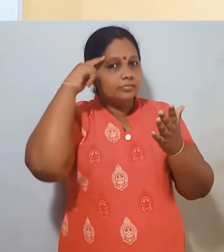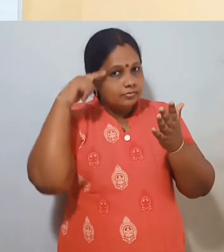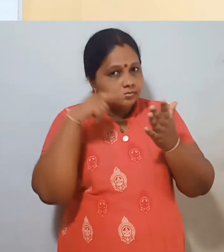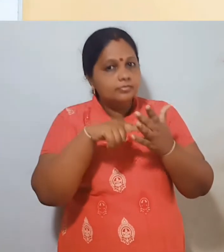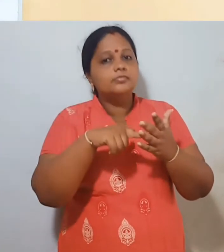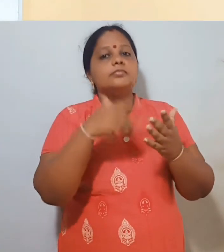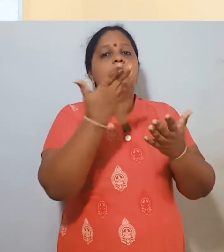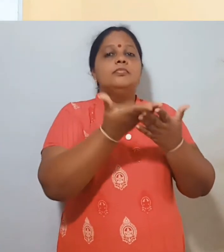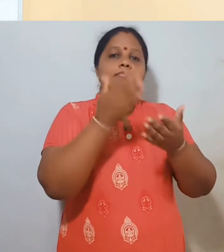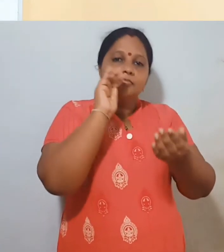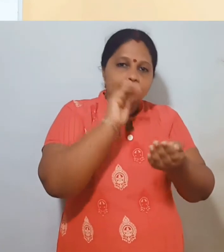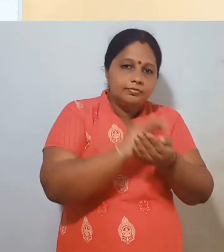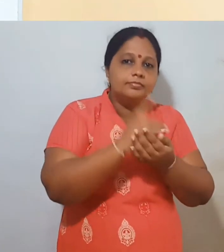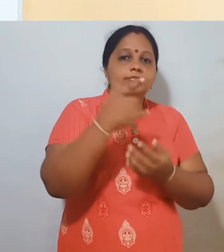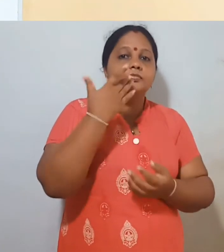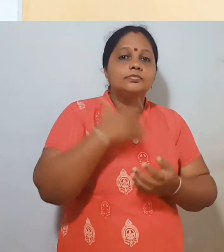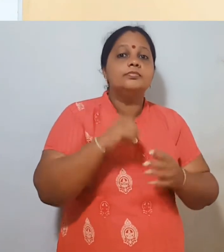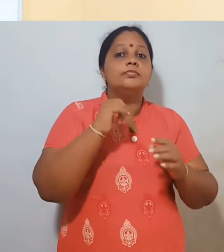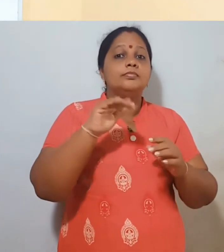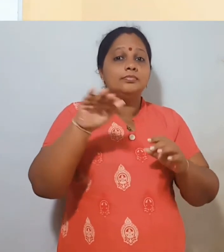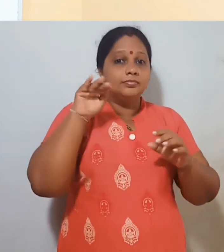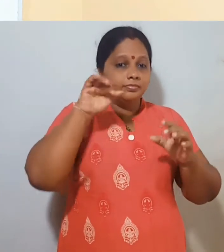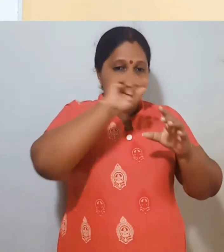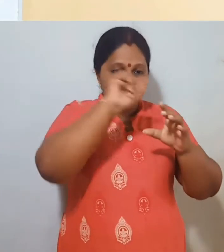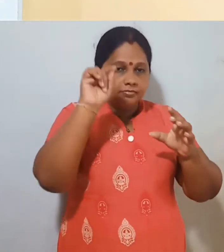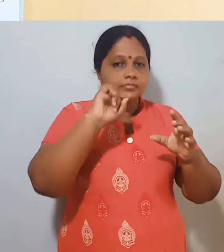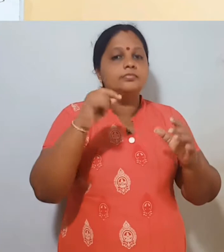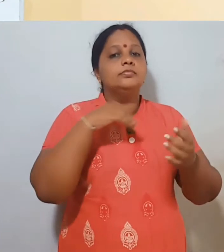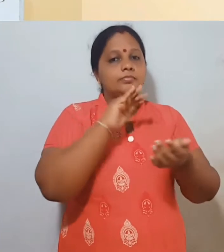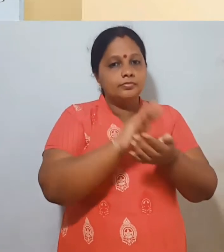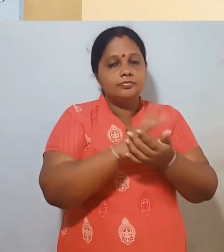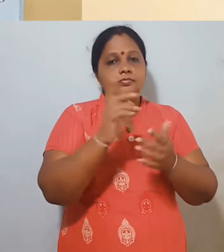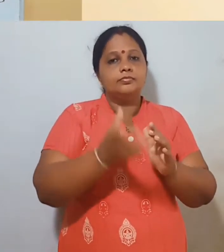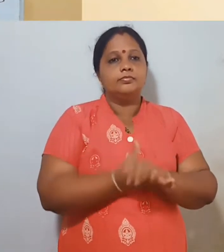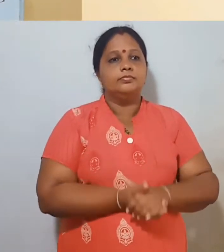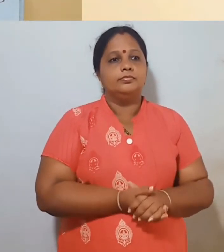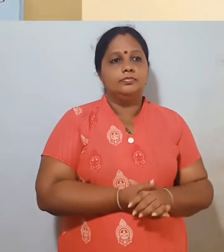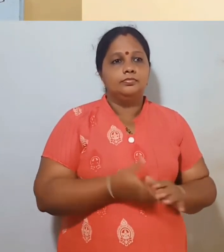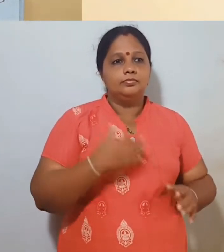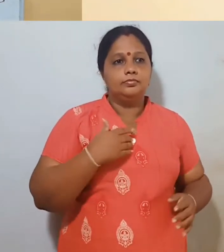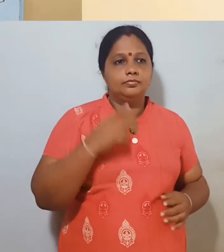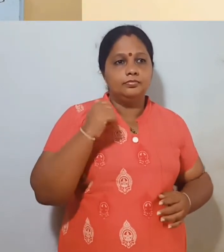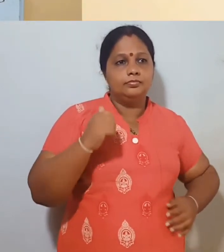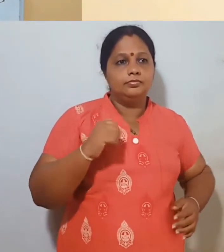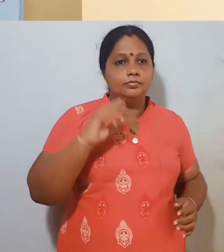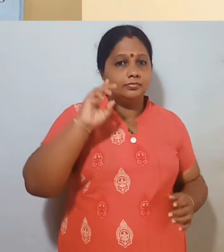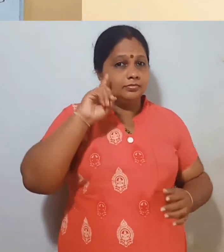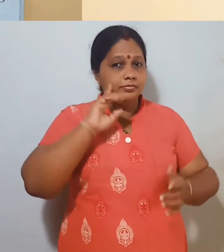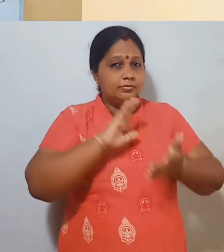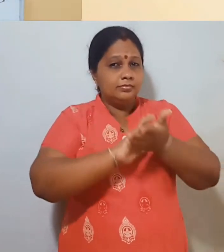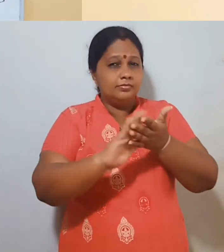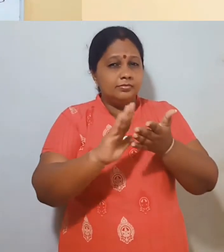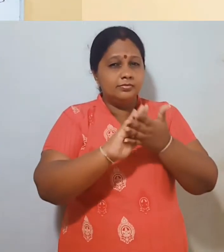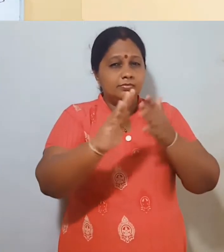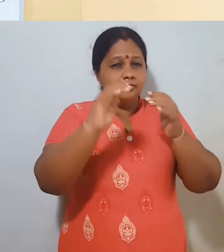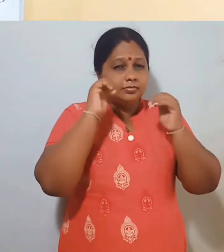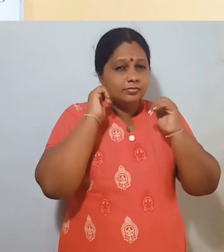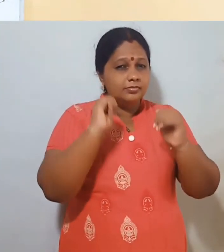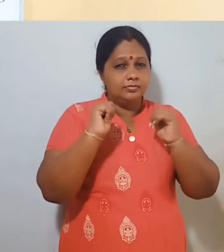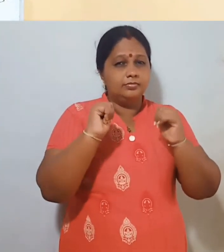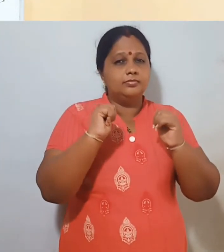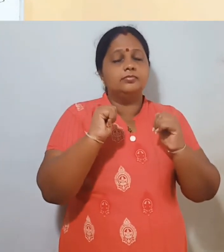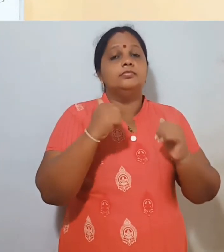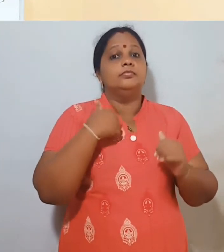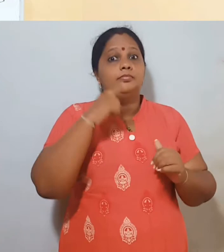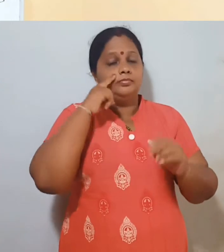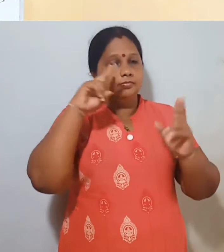இது தேவைப்படும். அவர்களின் வினாக்களில் கூட இவை வருகின்றன. நாங்க முதலுதவி என்ன என்று சொல்லி பார்த்தமாக இருந்தால்,